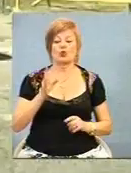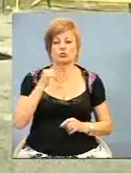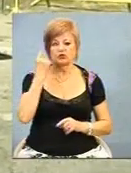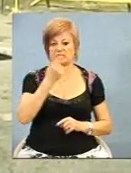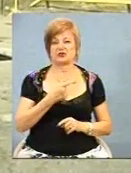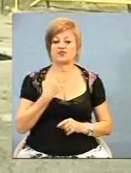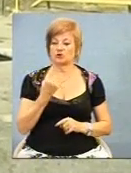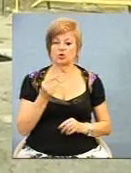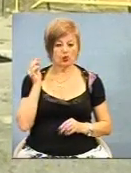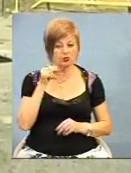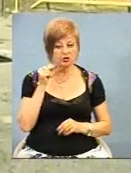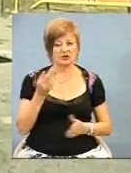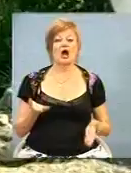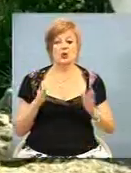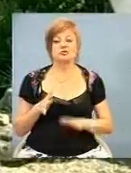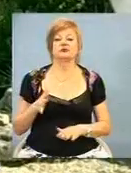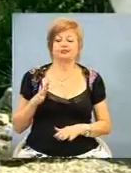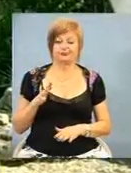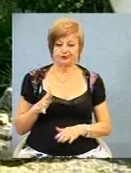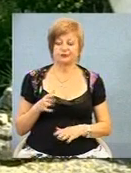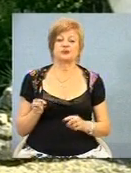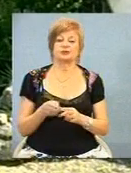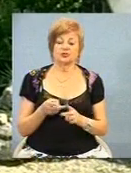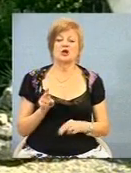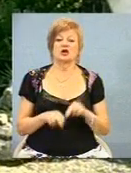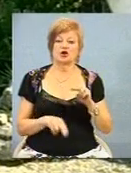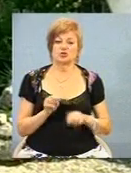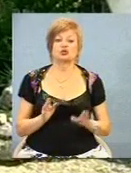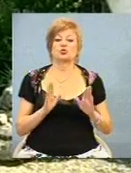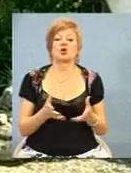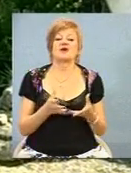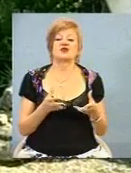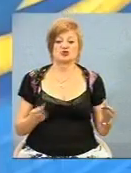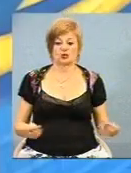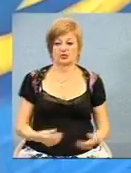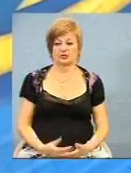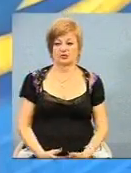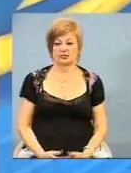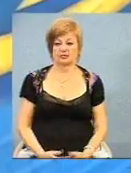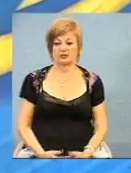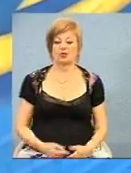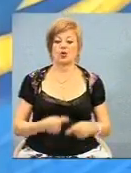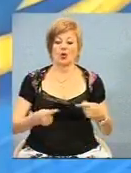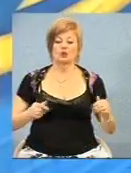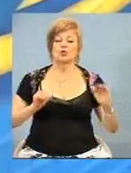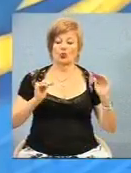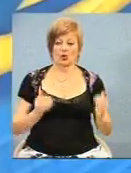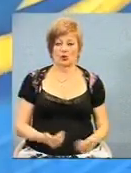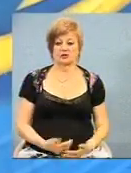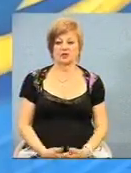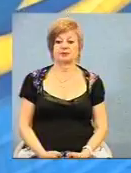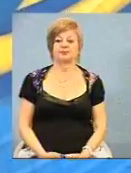індивідуально. Іншим доведеться запастися терпінням. Реконструкція розпочнеться тільки навесні. Про інші події далі